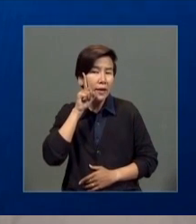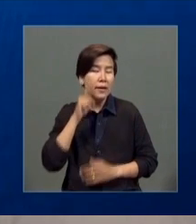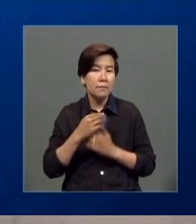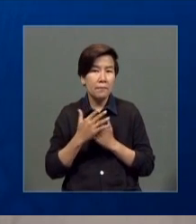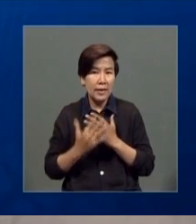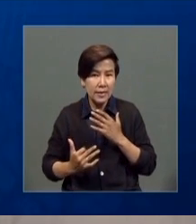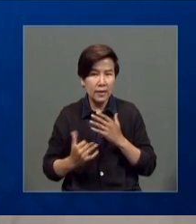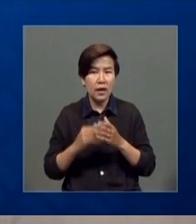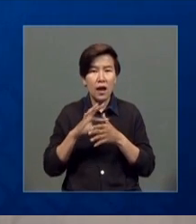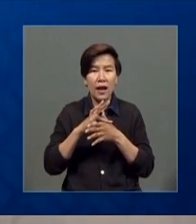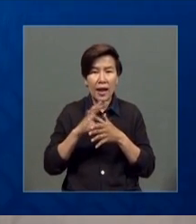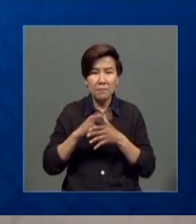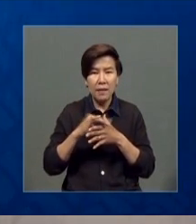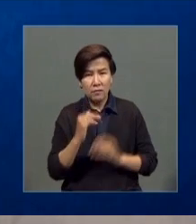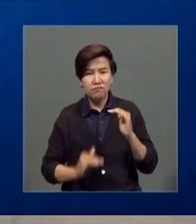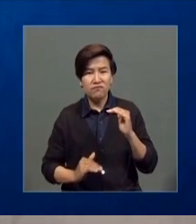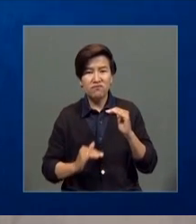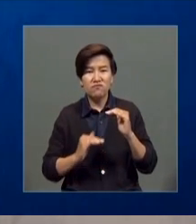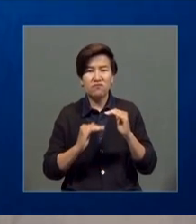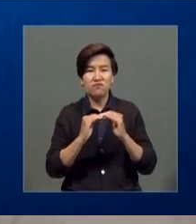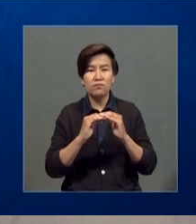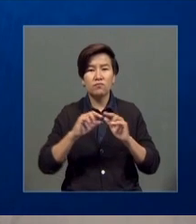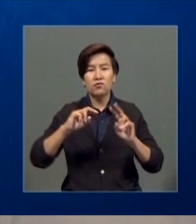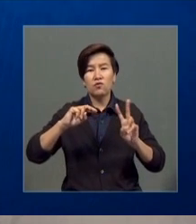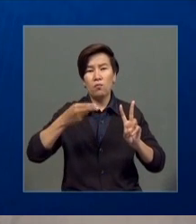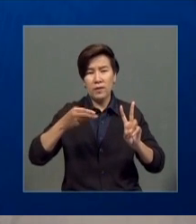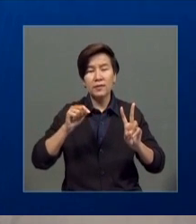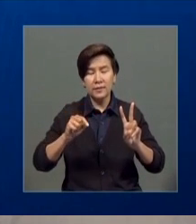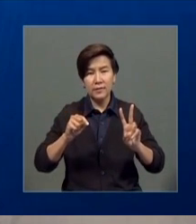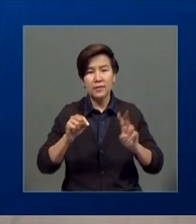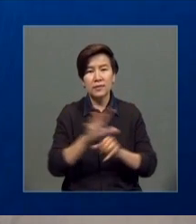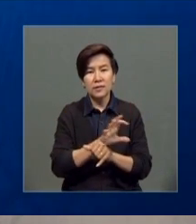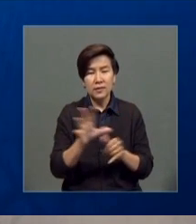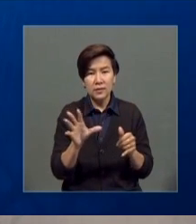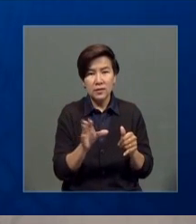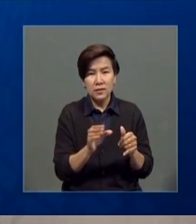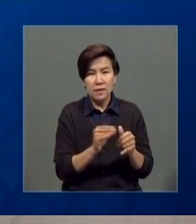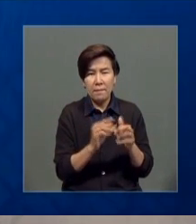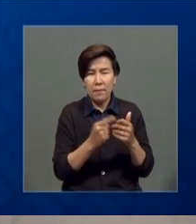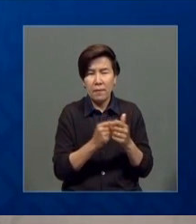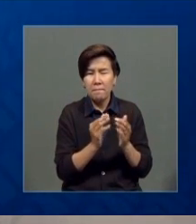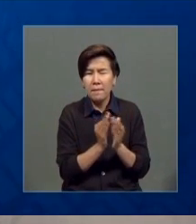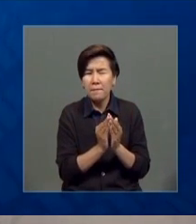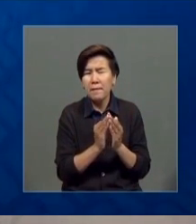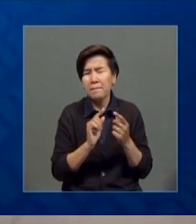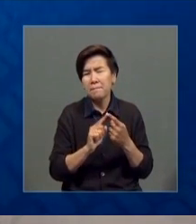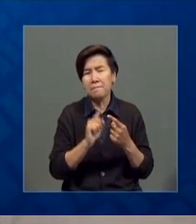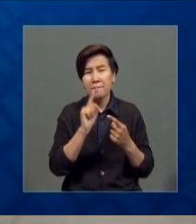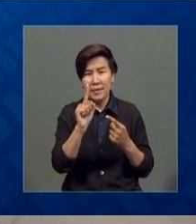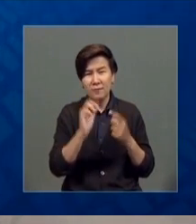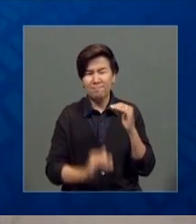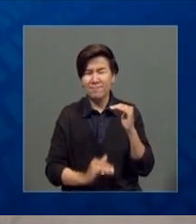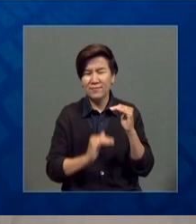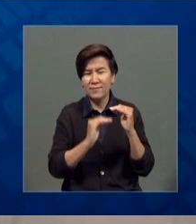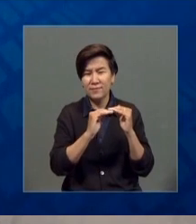ทม์ไลน์แต่ทีนี้ถ้าเกิดไทม์ไลน์มันผิดอ่ะมันเกิดอะไรขึ้นวันนี้สิ่งที่ตามมาค่ะเจ้าของร้าน